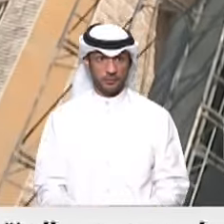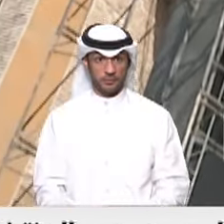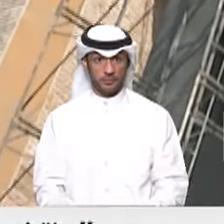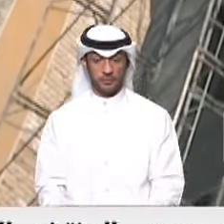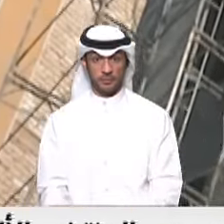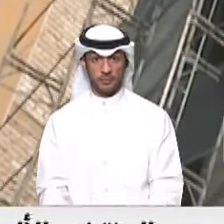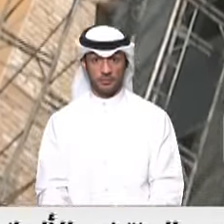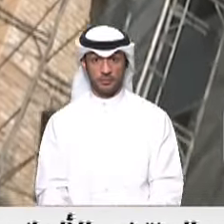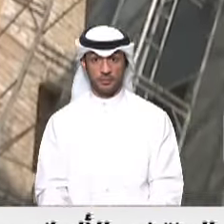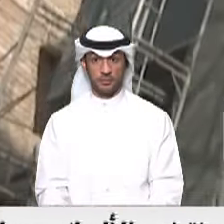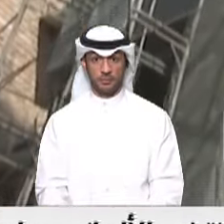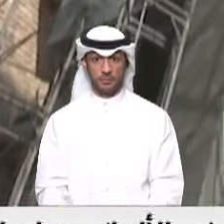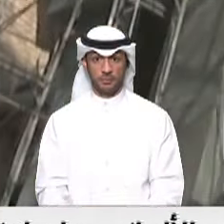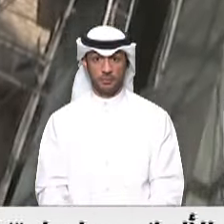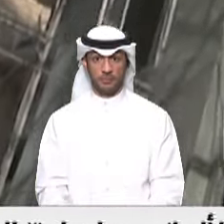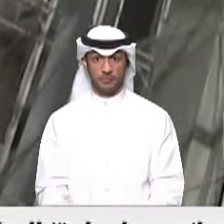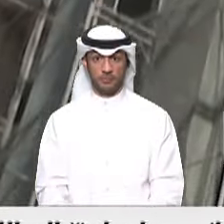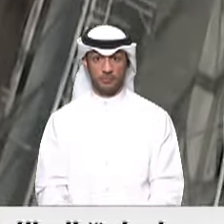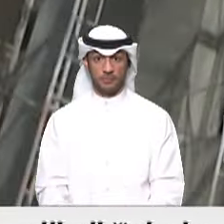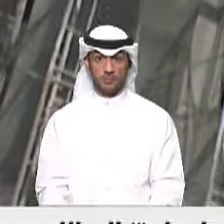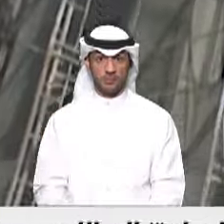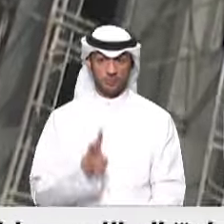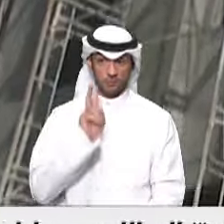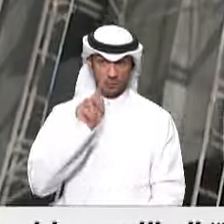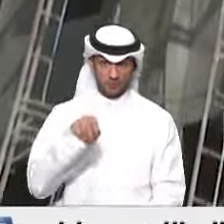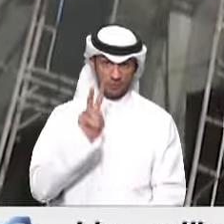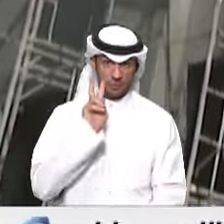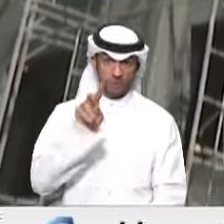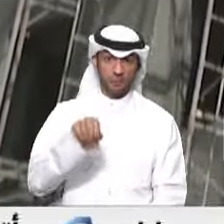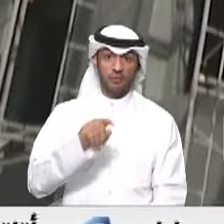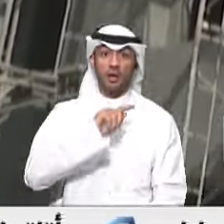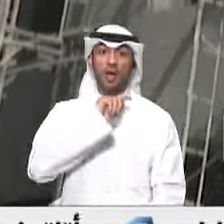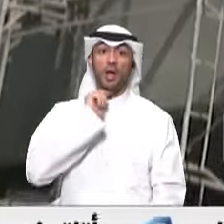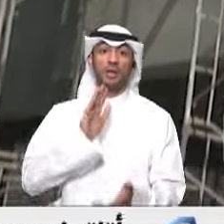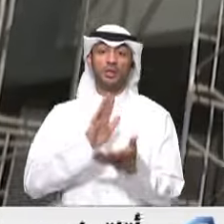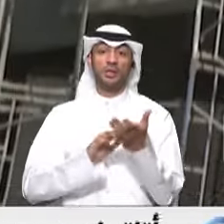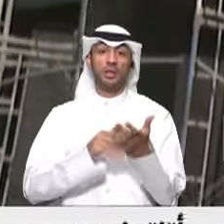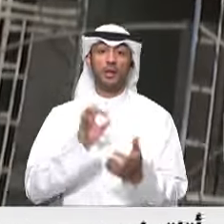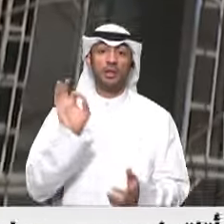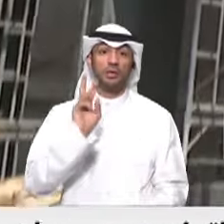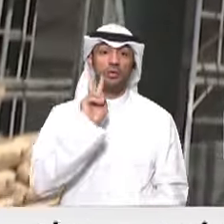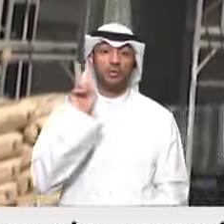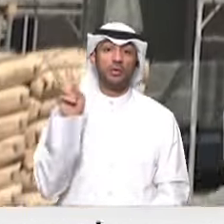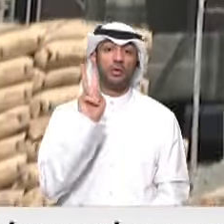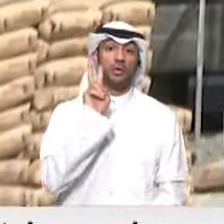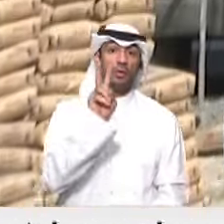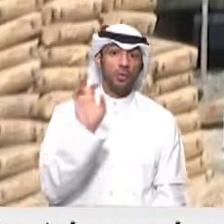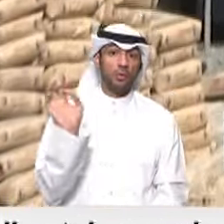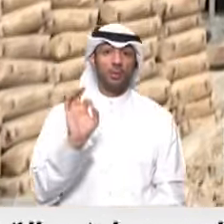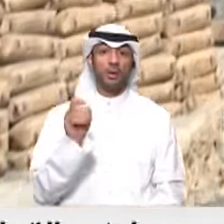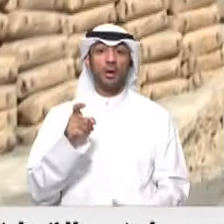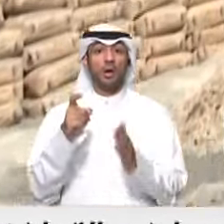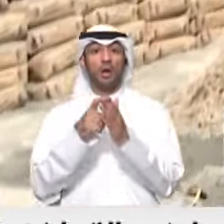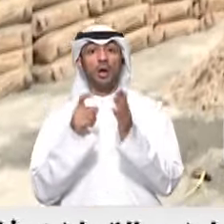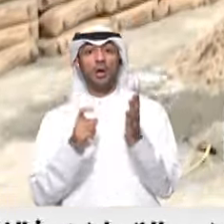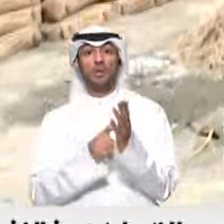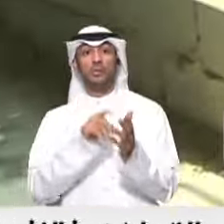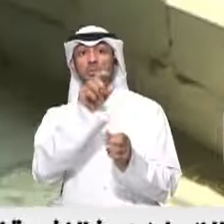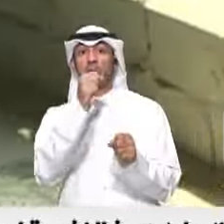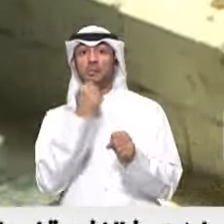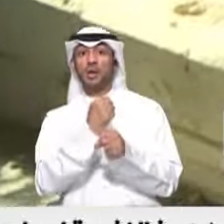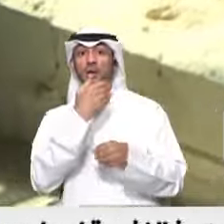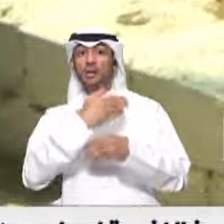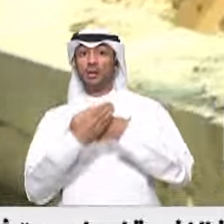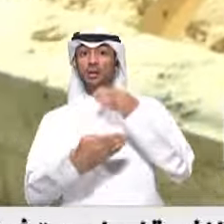البلديه ناقوس يدق الخطر مبنى قيد الانشاء في نظر القانون مبنى مجهول لا